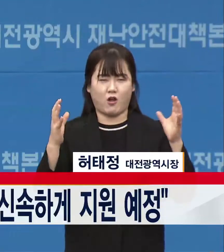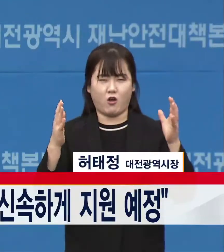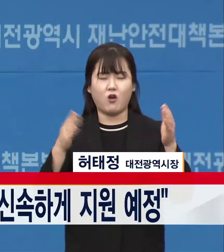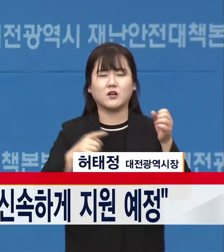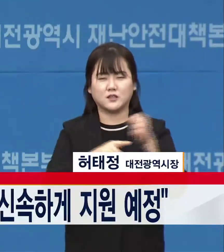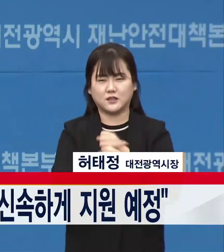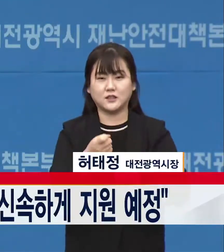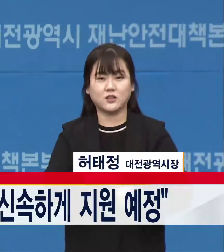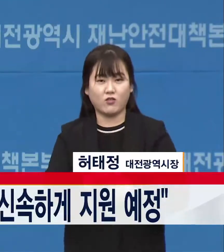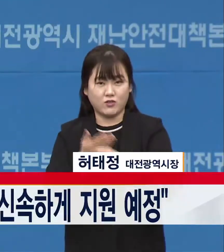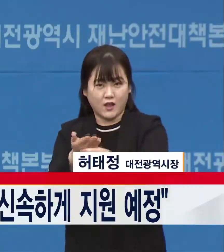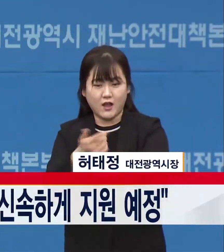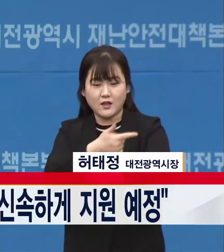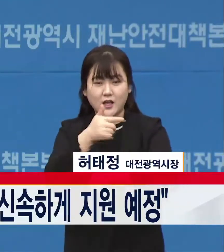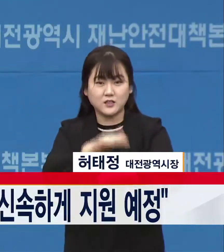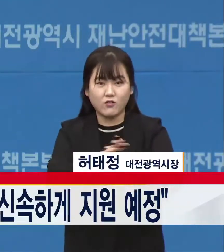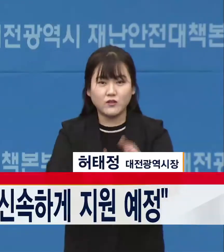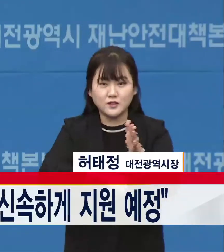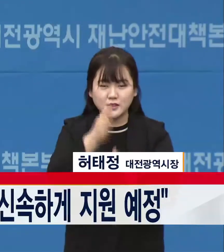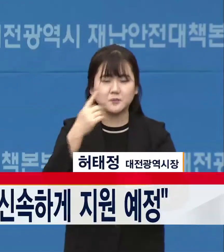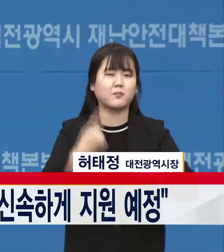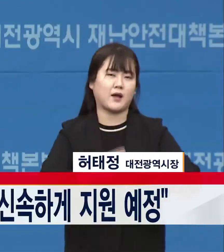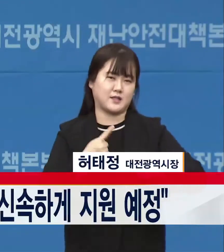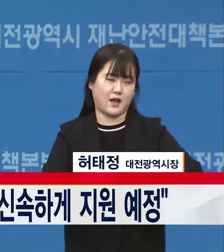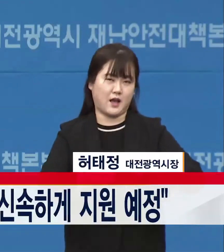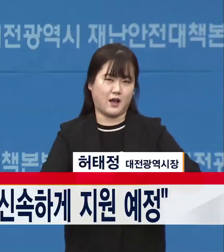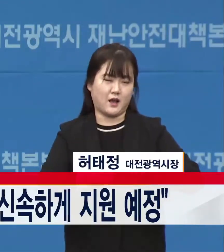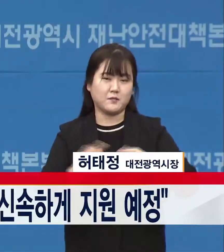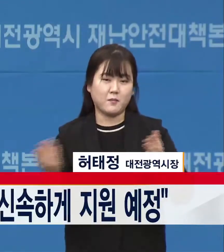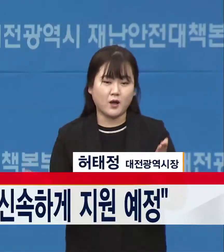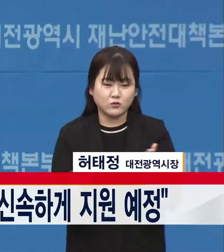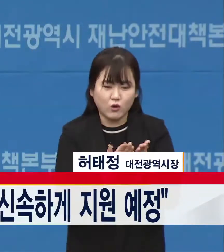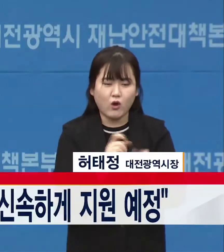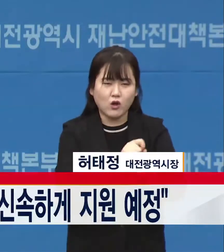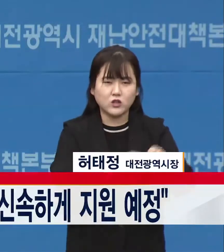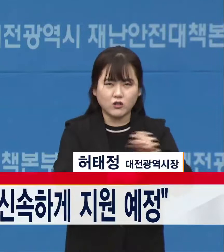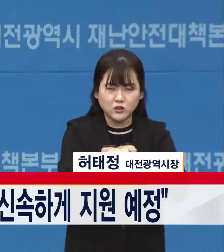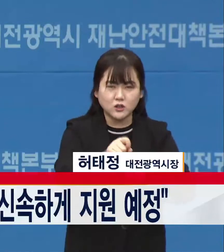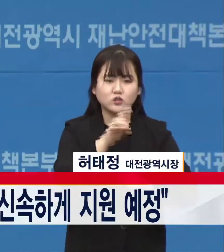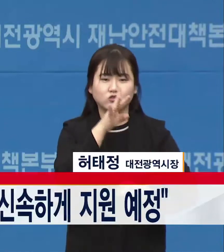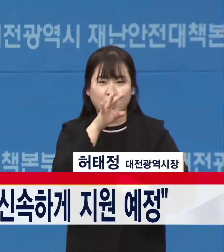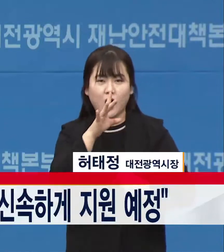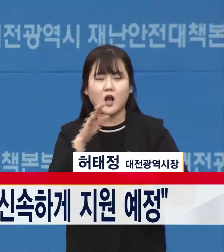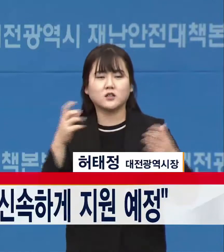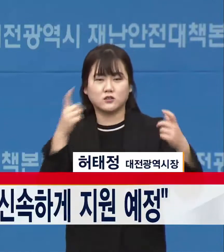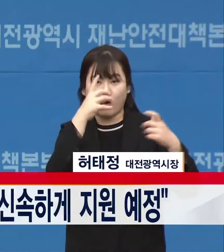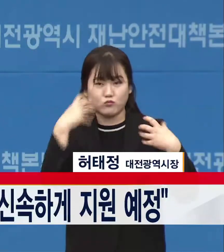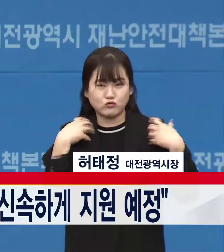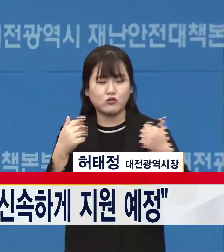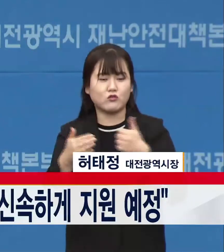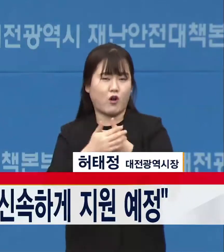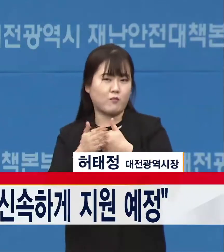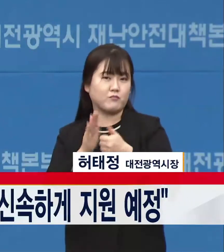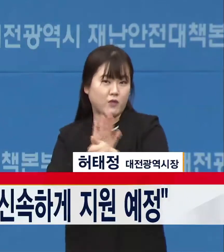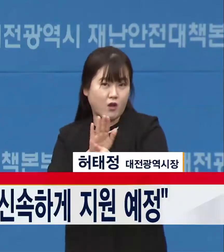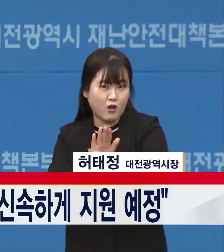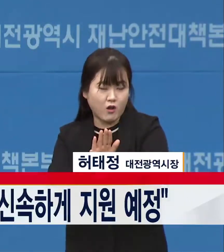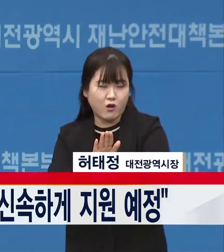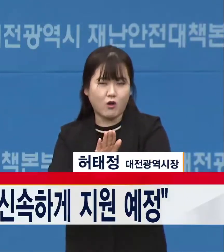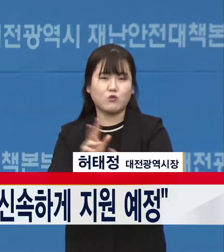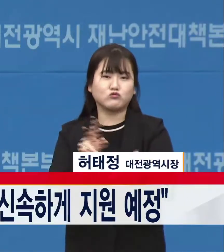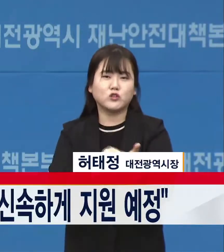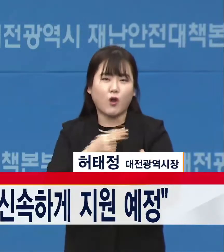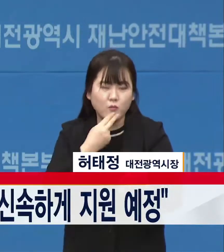전하며 우리 시도 이에 발맞춰 적극적으로 중앙 정부와 협력하여 차질 없이